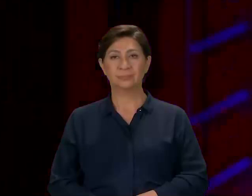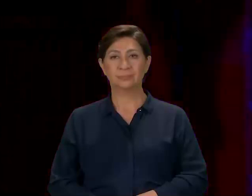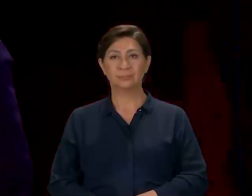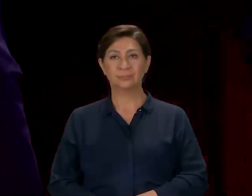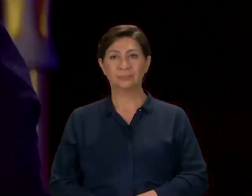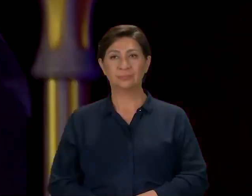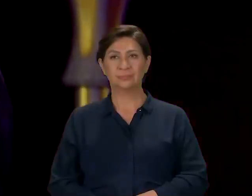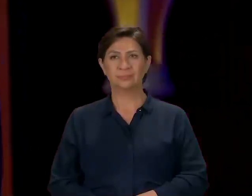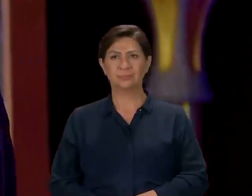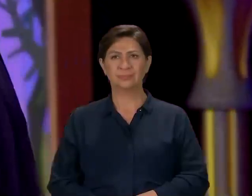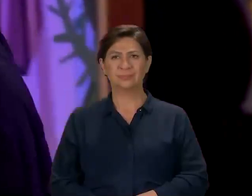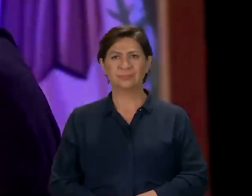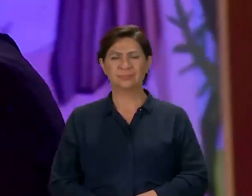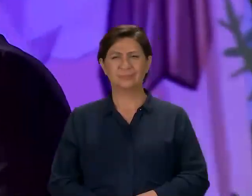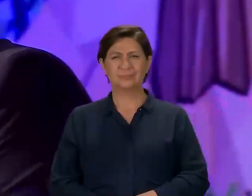infinito.